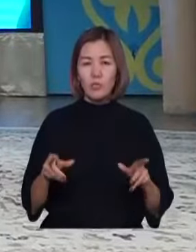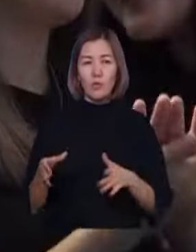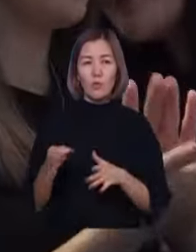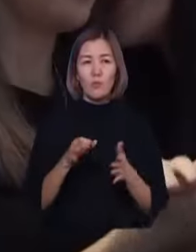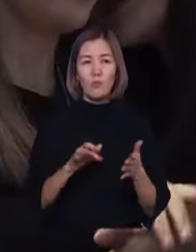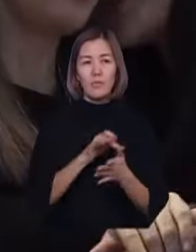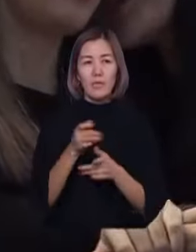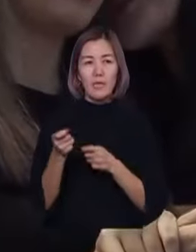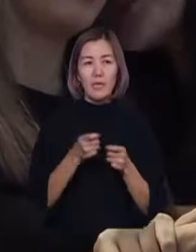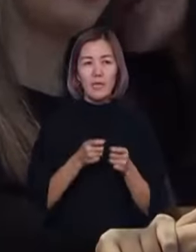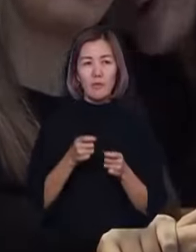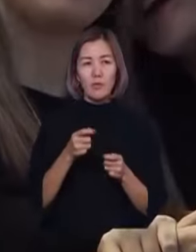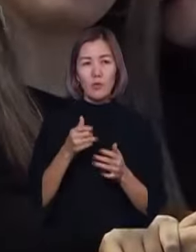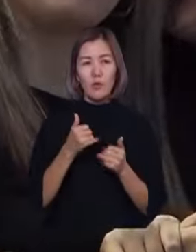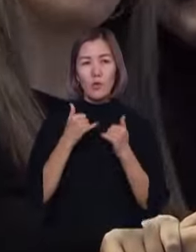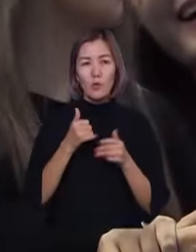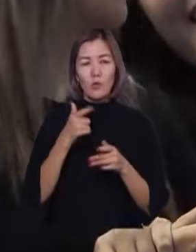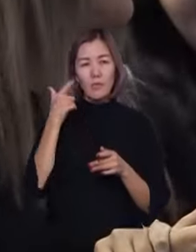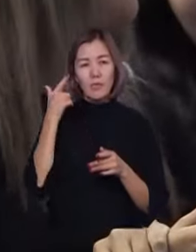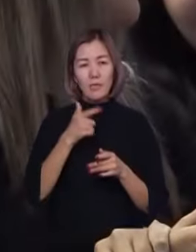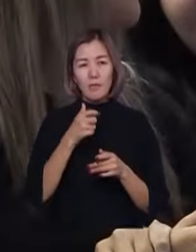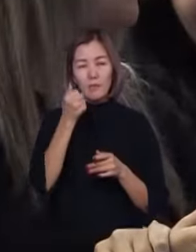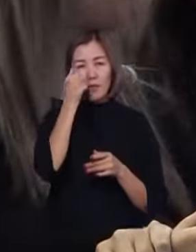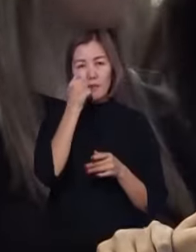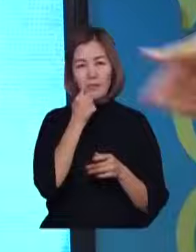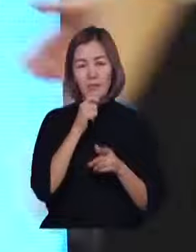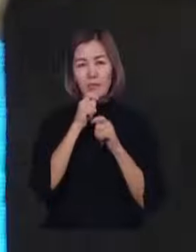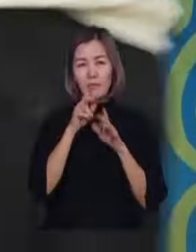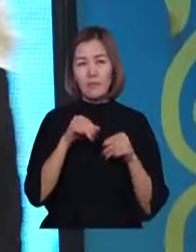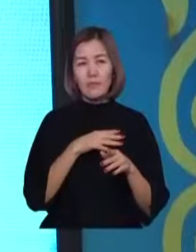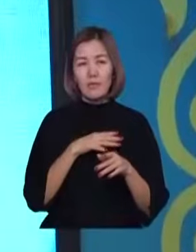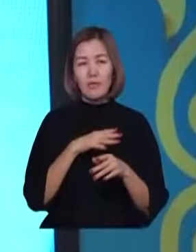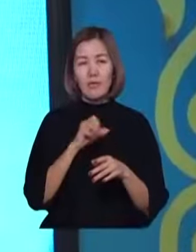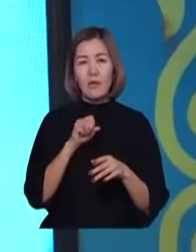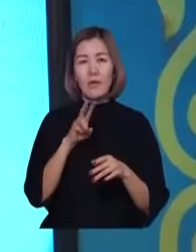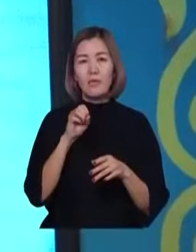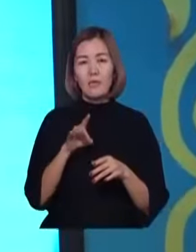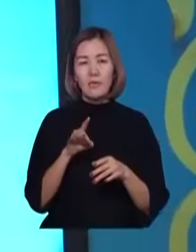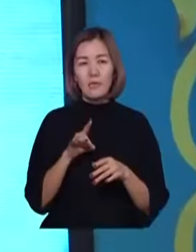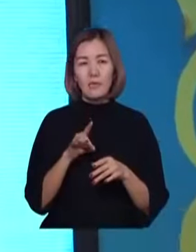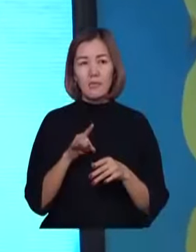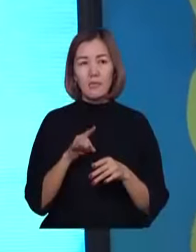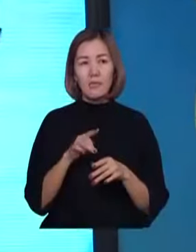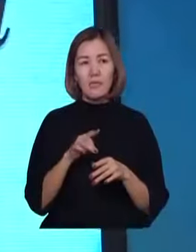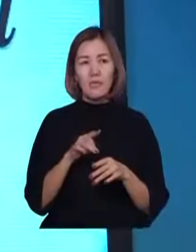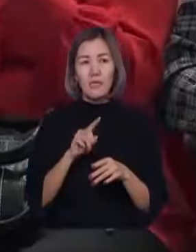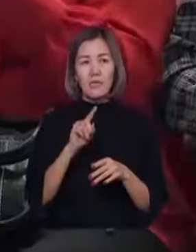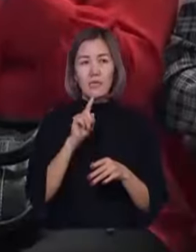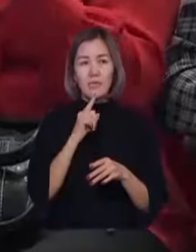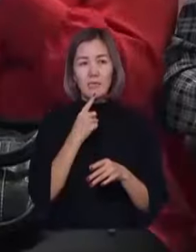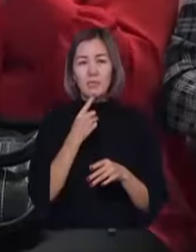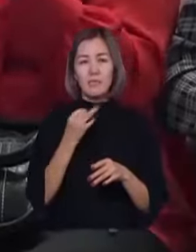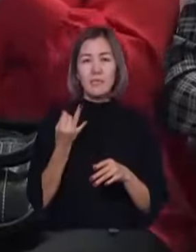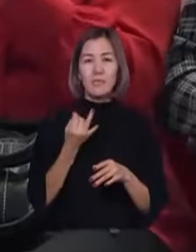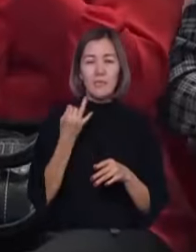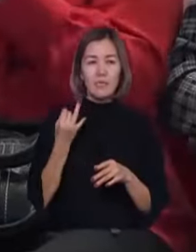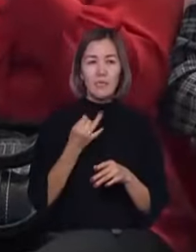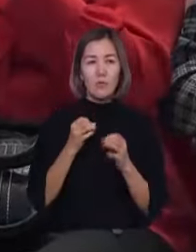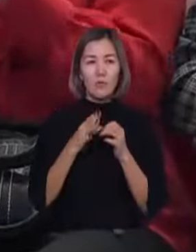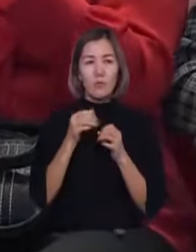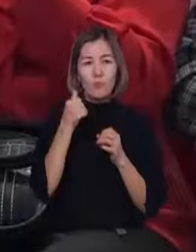қала әкімінің құрмет грамоталары және алғыс хаты табысталды. Бірі Анар Сламжан қызы, ол қызығы мен қиындығы қатар жүретін салада 15